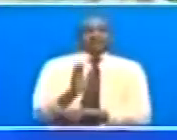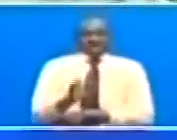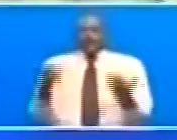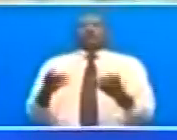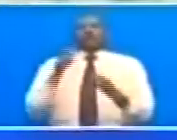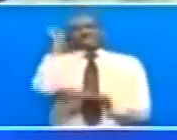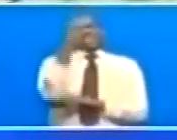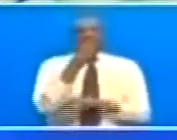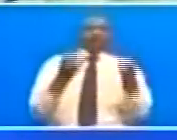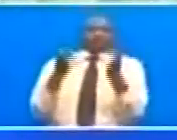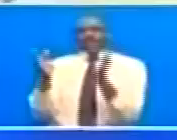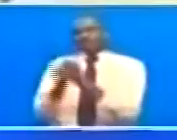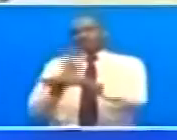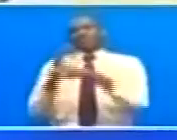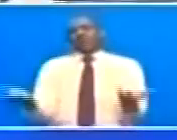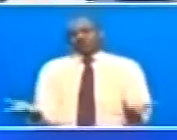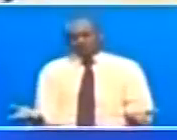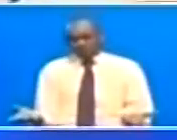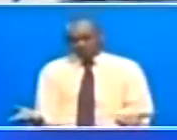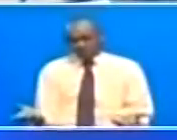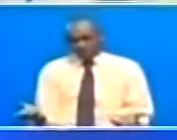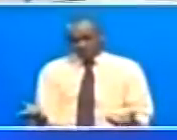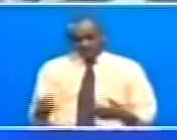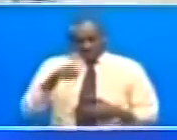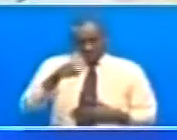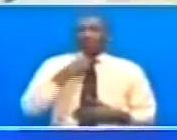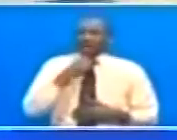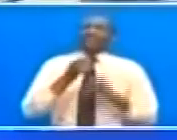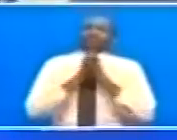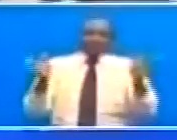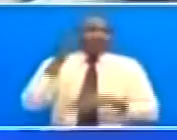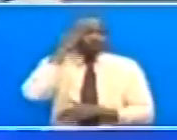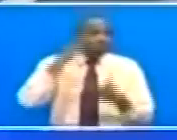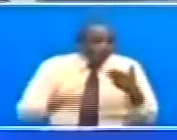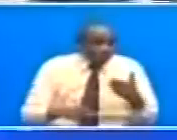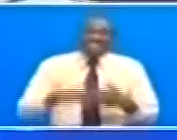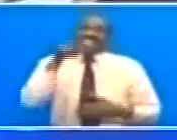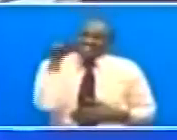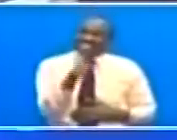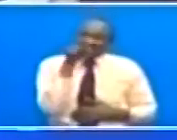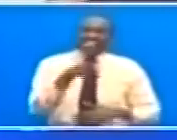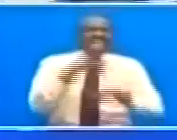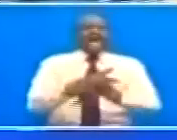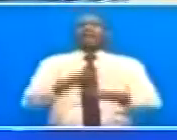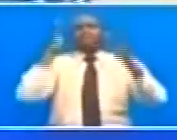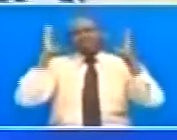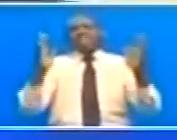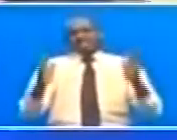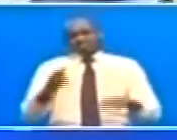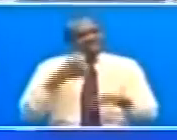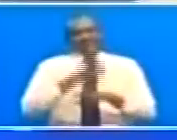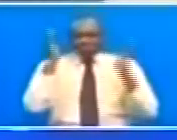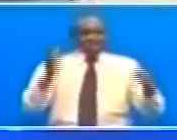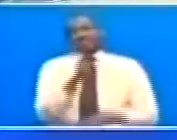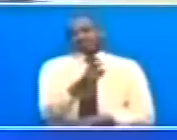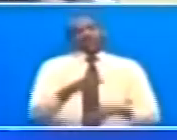Kenya and start comparing it to Burundi. What we want the public to know is that this is a lie and it is